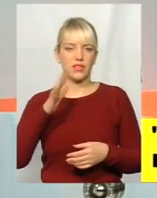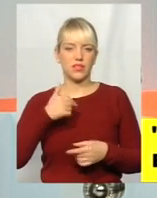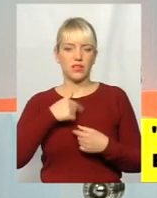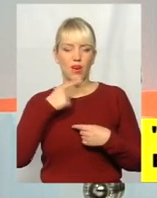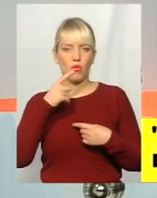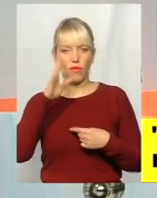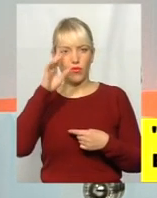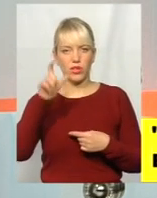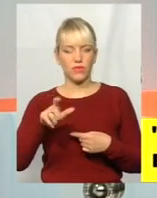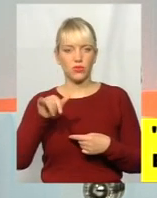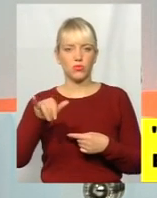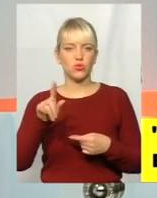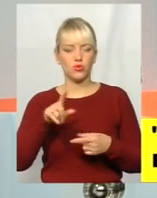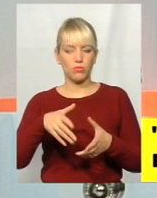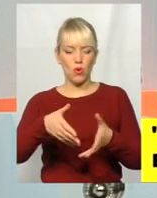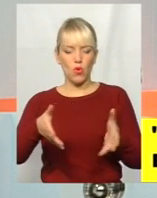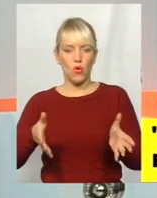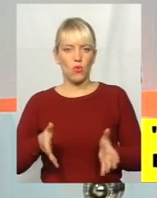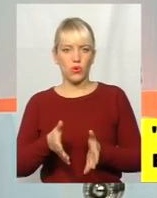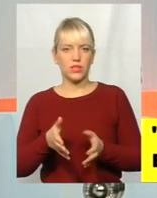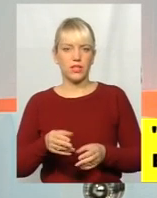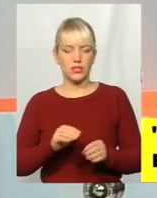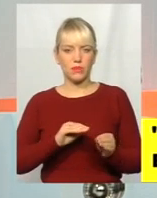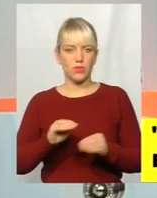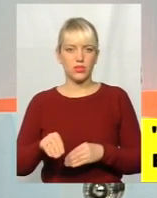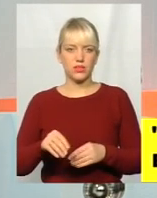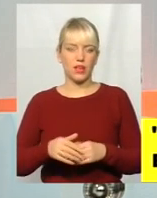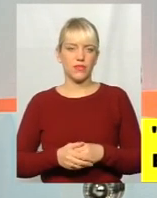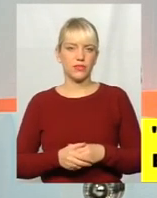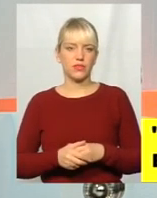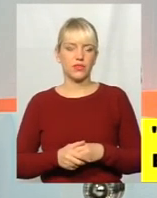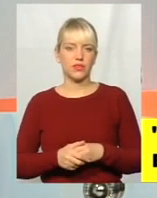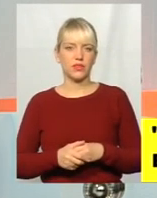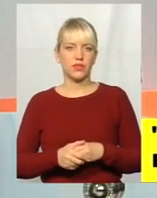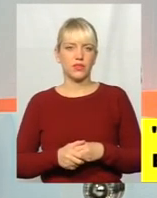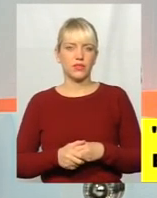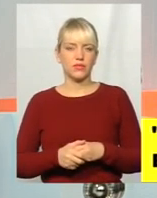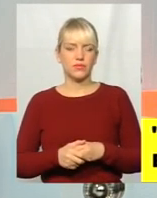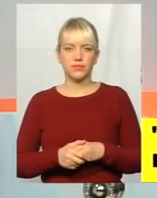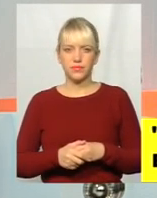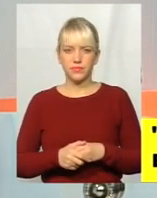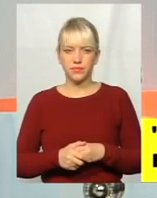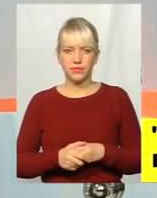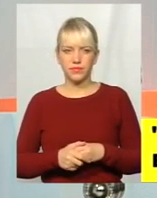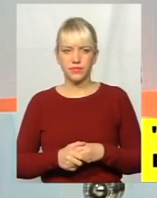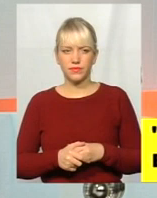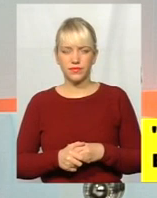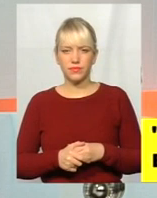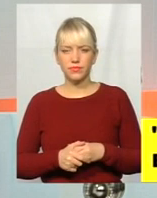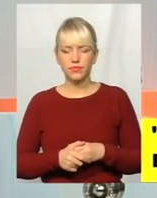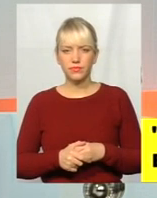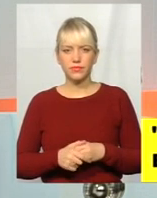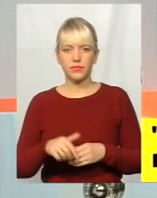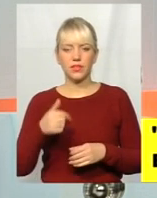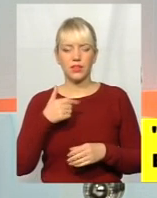щоб він унітаз поставив, а я тобі гриву не кидав туди. В його діло по подвалу, нехай